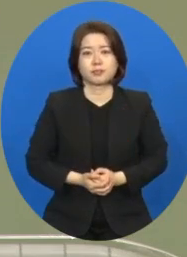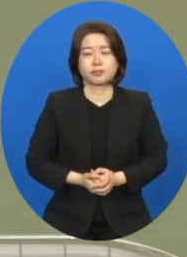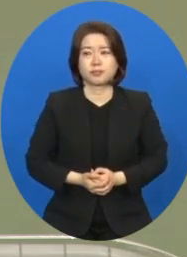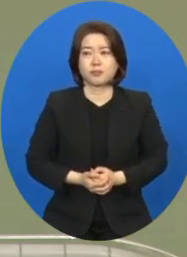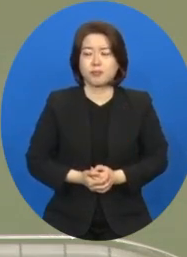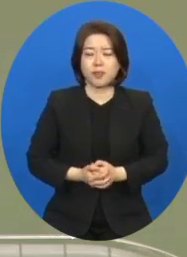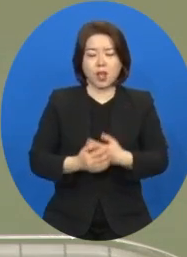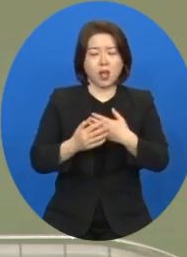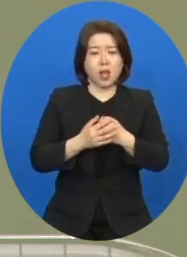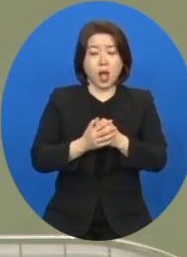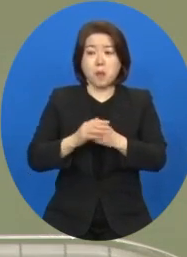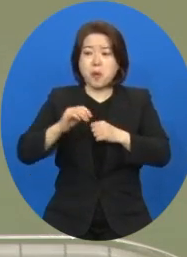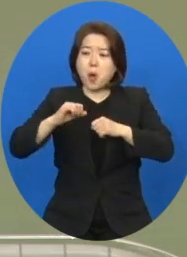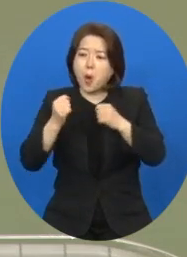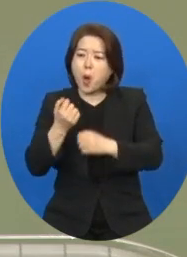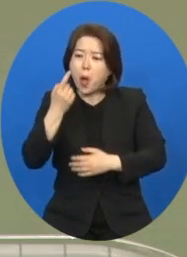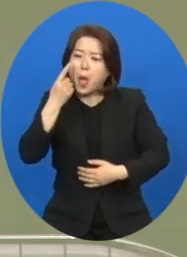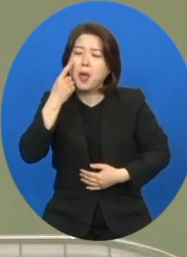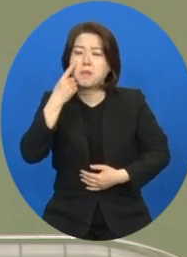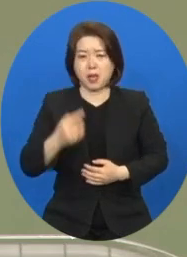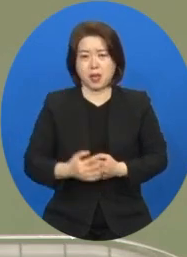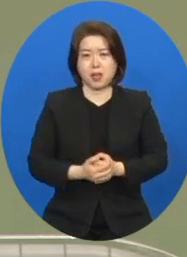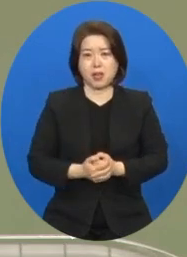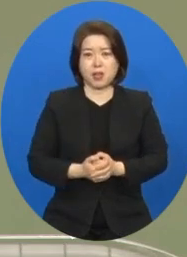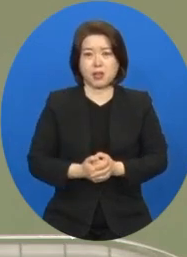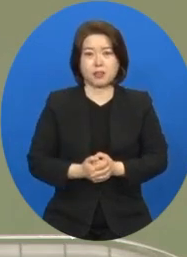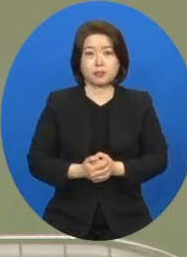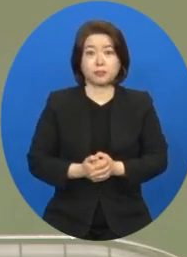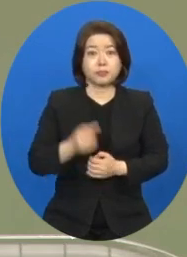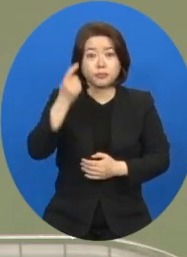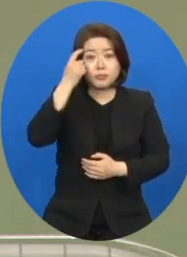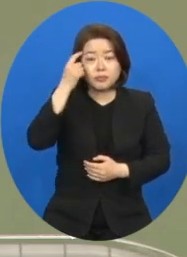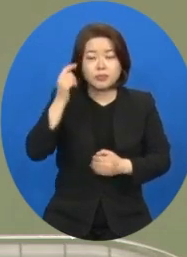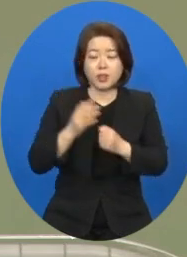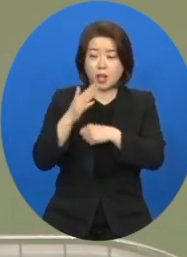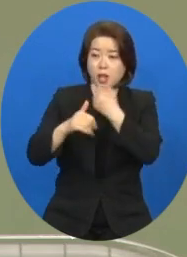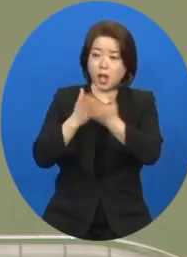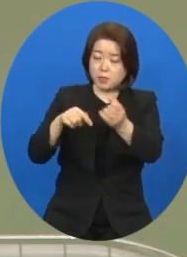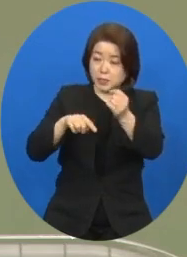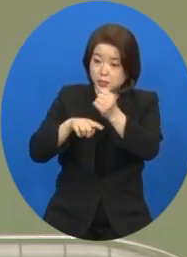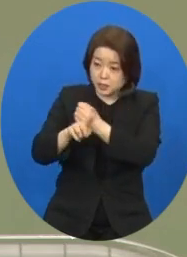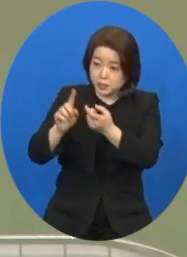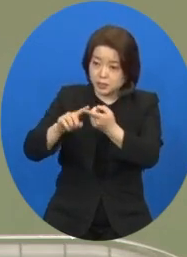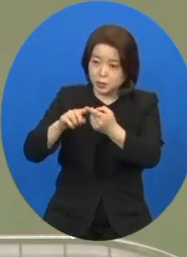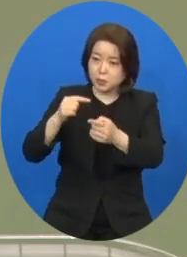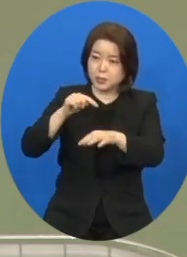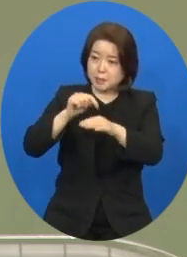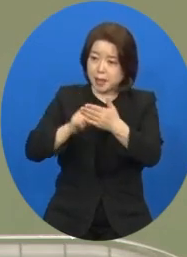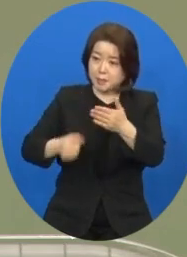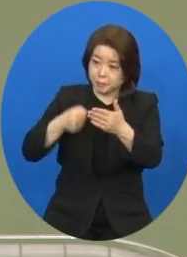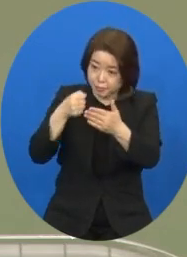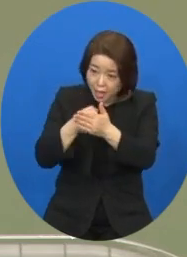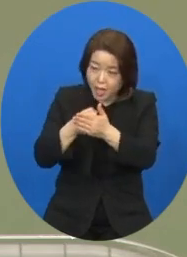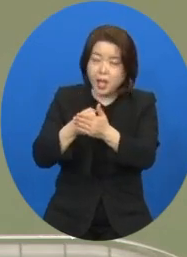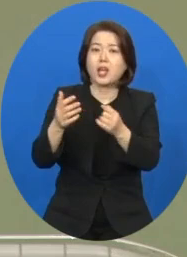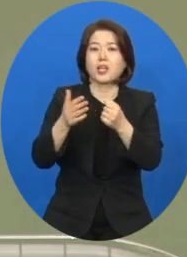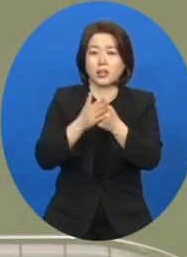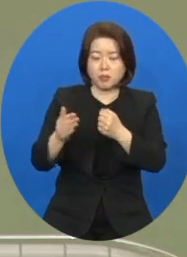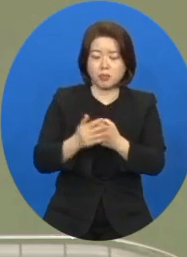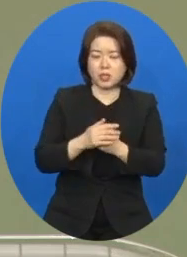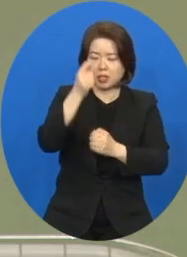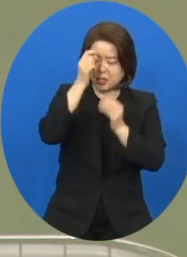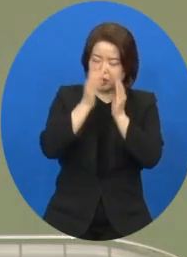신흉이라도 해보는 거예요. 신흉이라도. 왜? 하나님 뜻대로 하기로 했으니까. 기도가 안